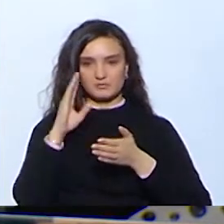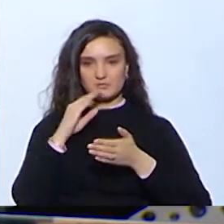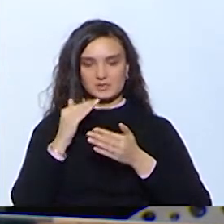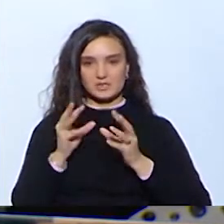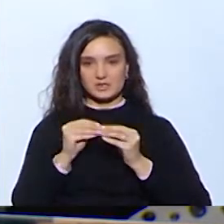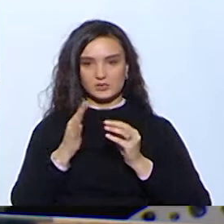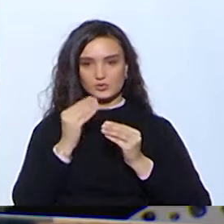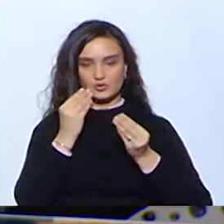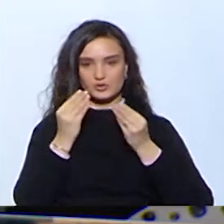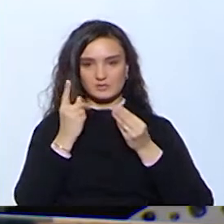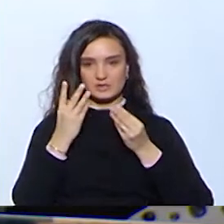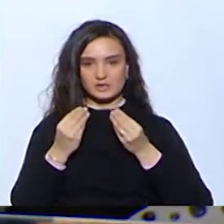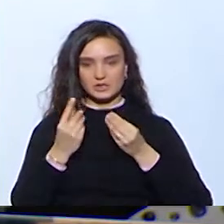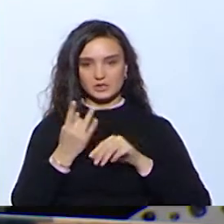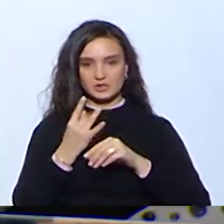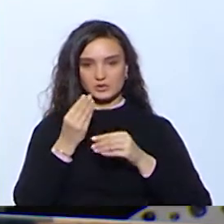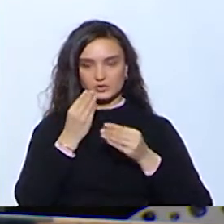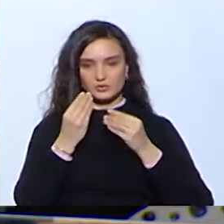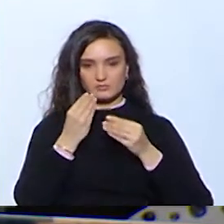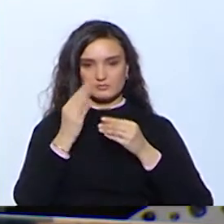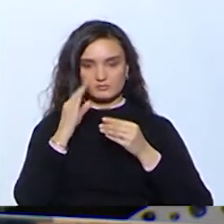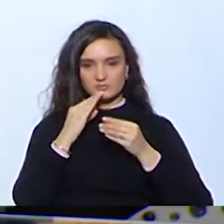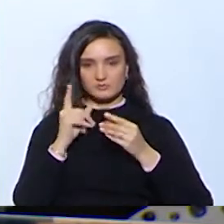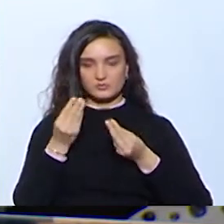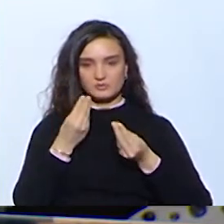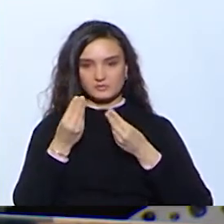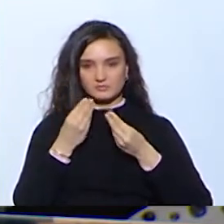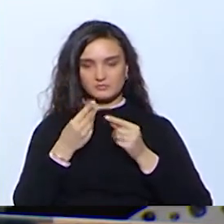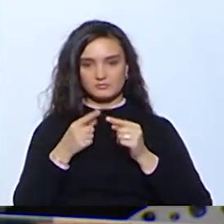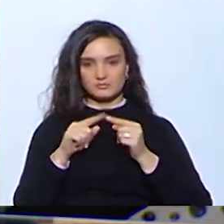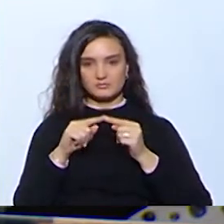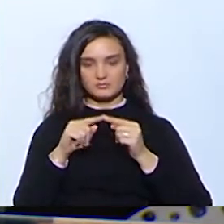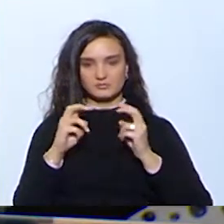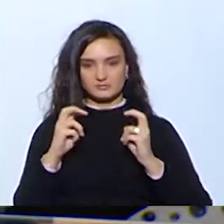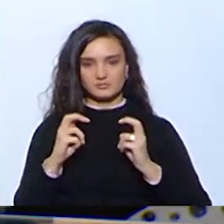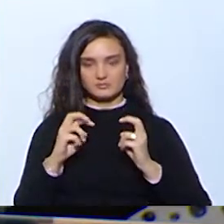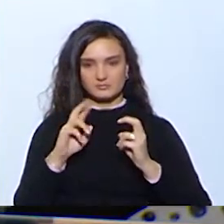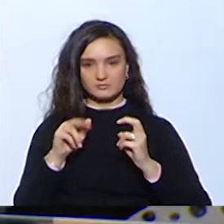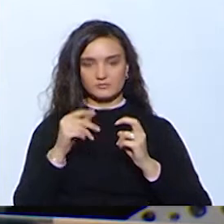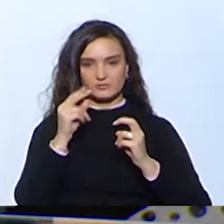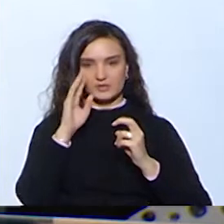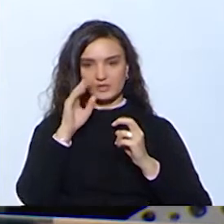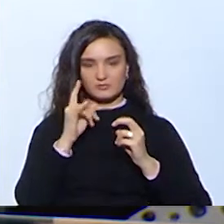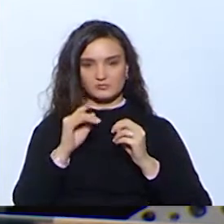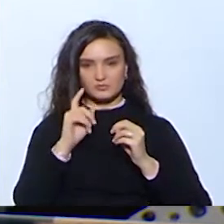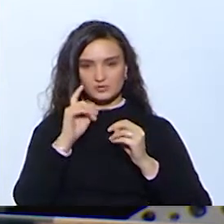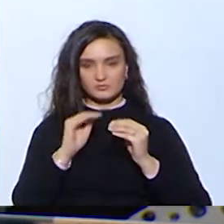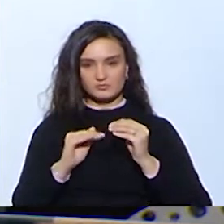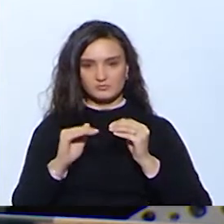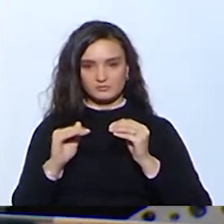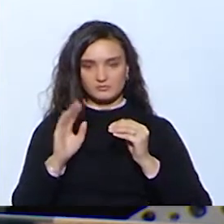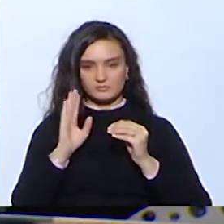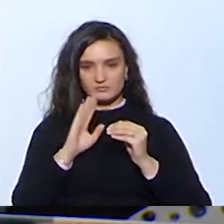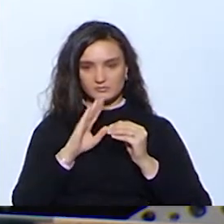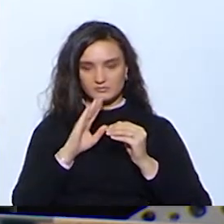მამასთან ერთად თუცა ჭამს დღეში ერთხელაც რომ ჭამს აი მამა რომ მიითმევს ესეც და განსაკუთრებით ვაჟებს პატარა ბიჭებს რომ